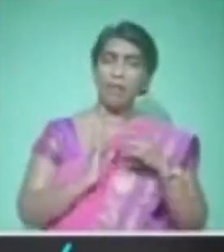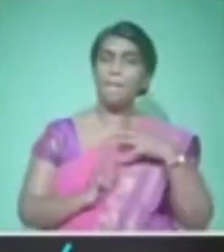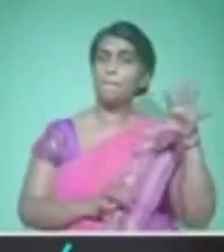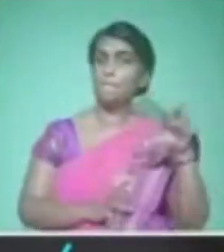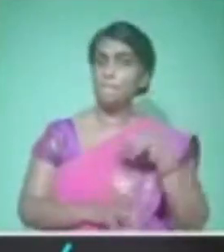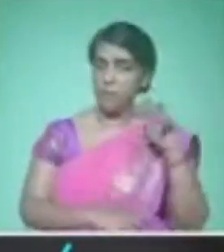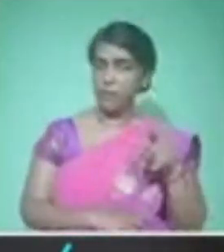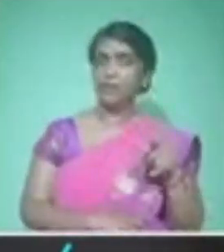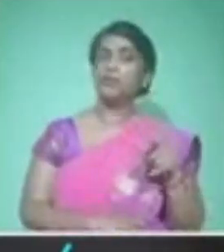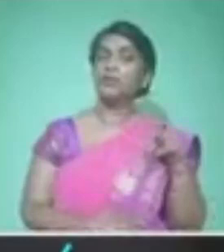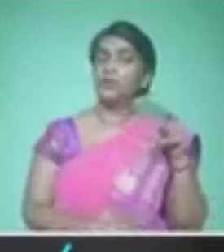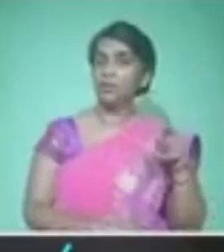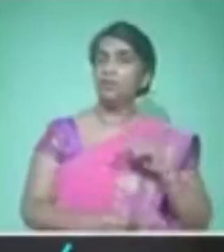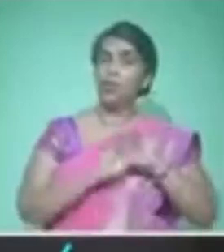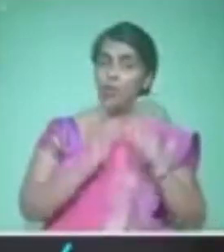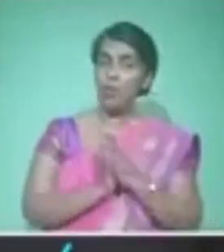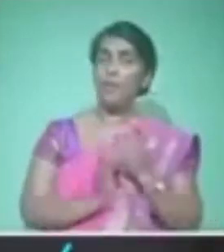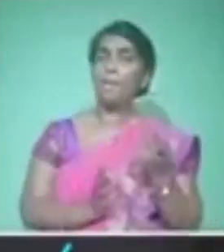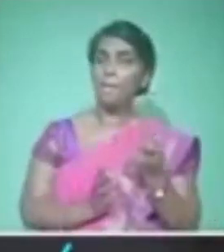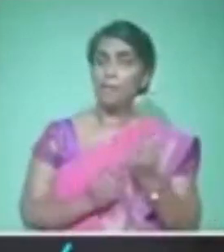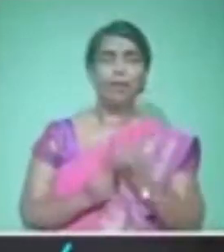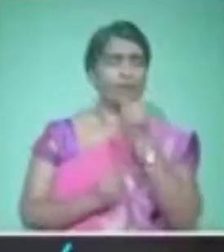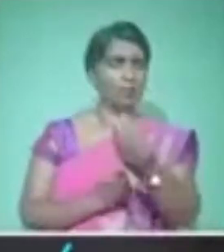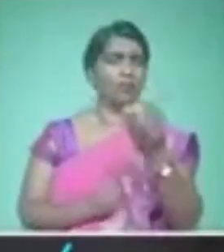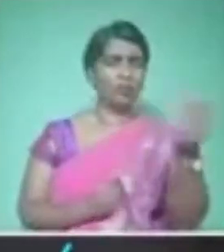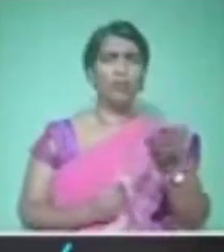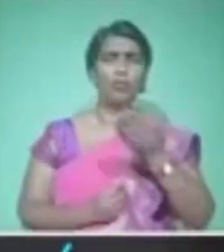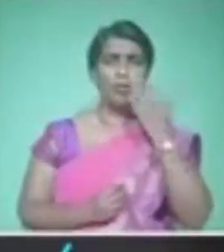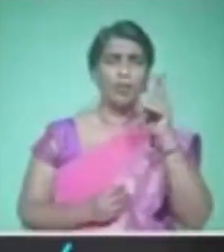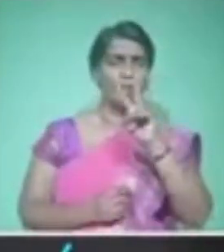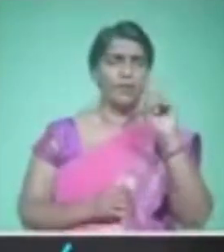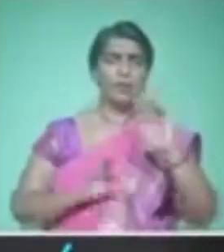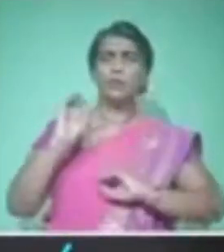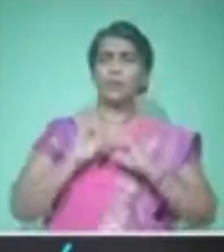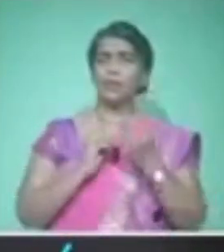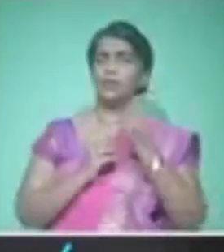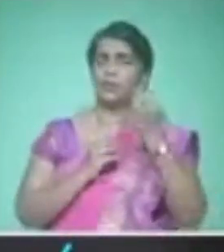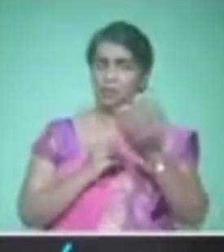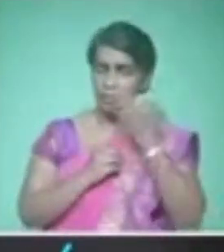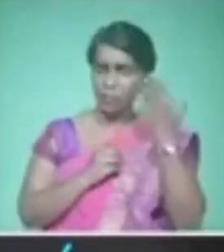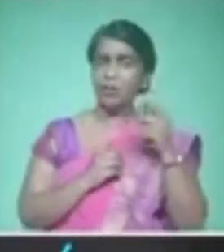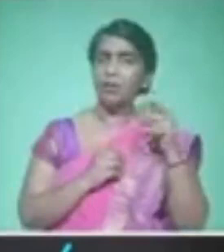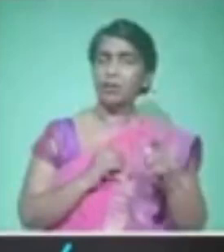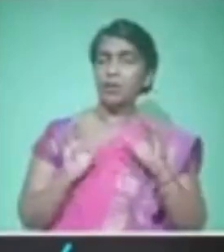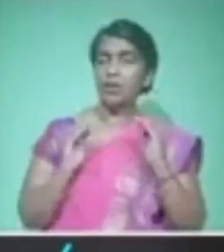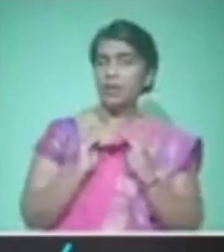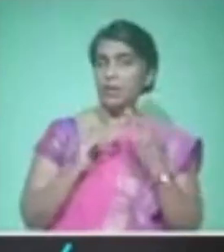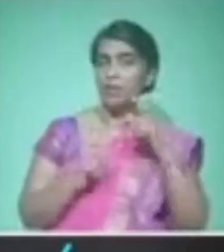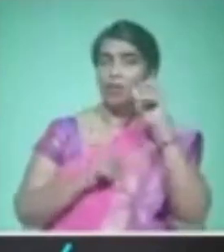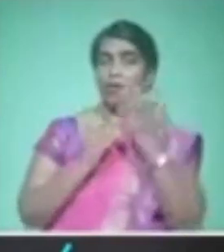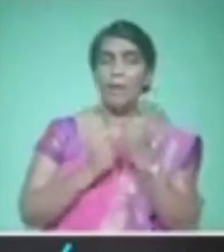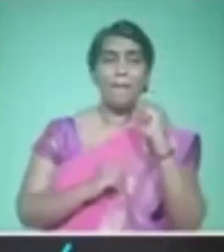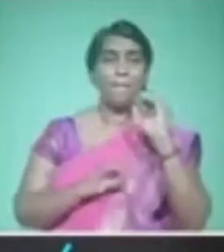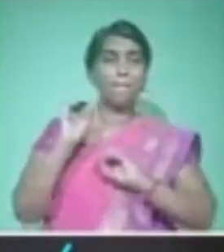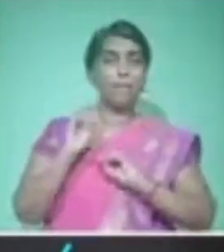කරලා හරිද ඒ ඔක්කොම සල්ලි ඒ ලැබිය යුතු අයට දෙන්න පුළුවන් ඒ 122ක් ලබා දෙන්නට පුළුවන් නුසුදුසු අය